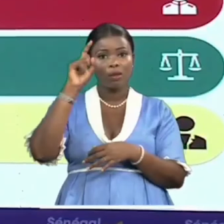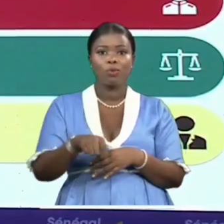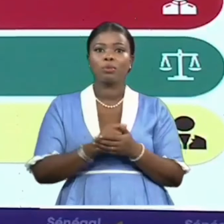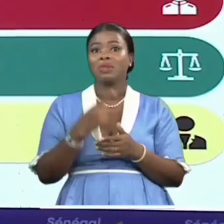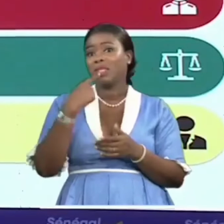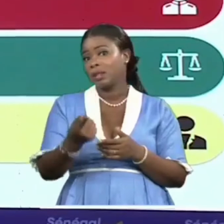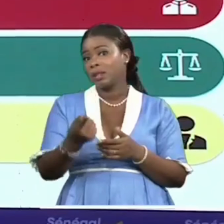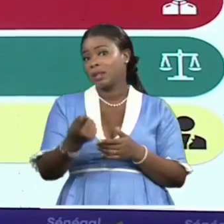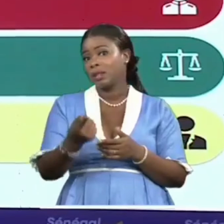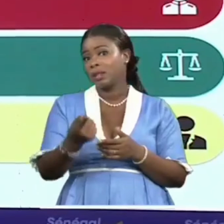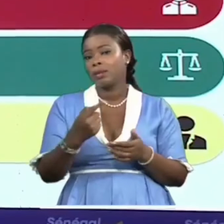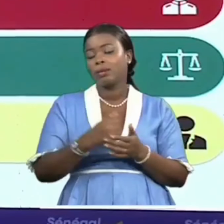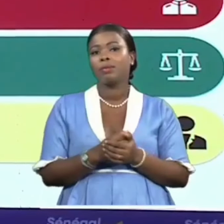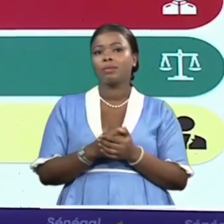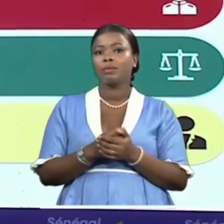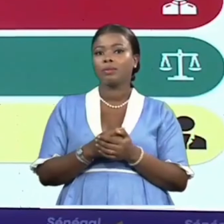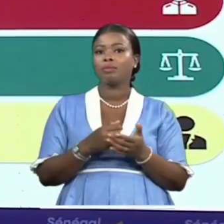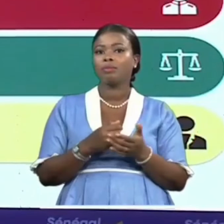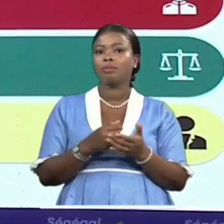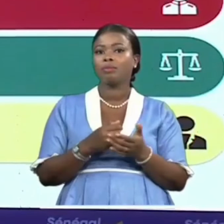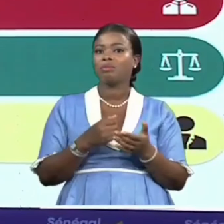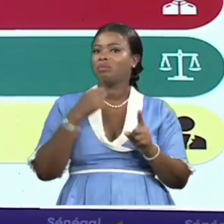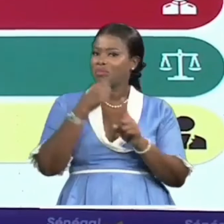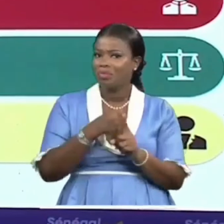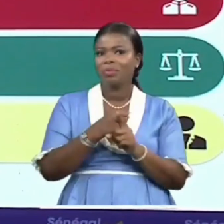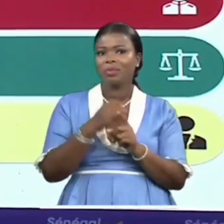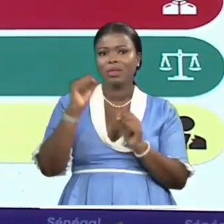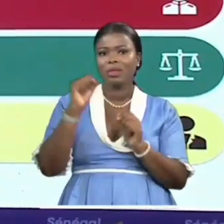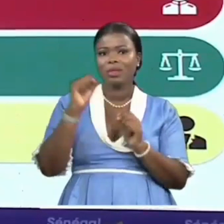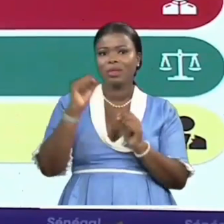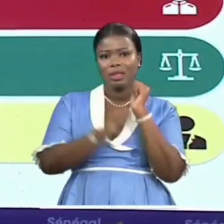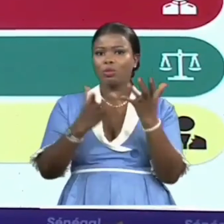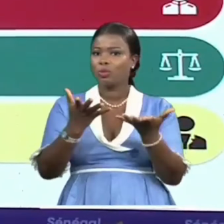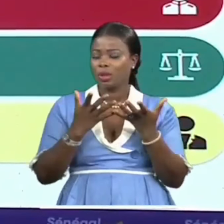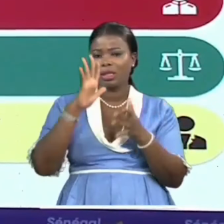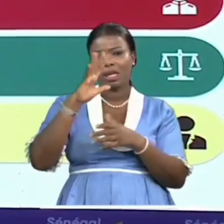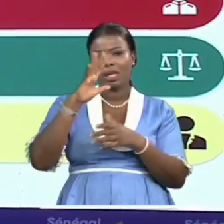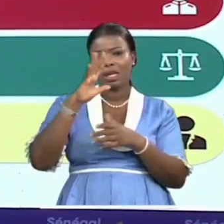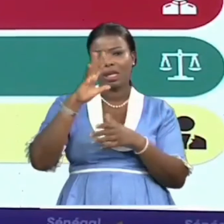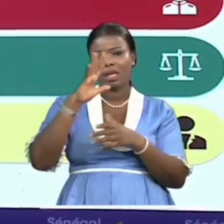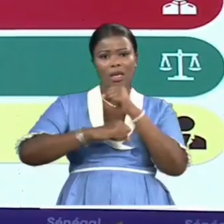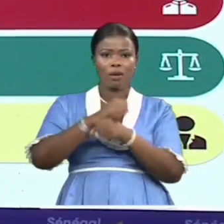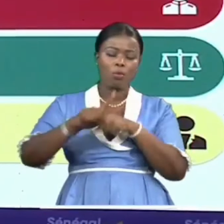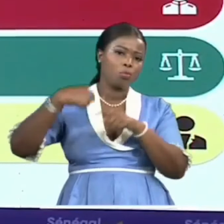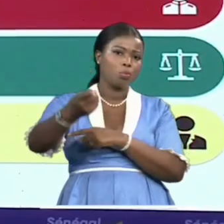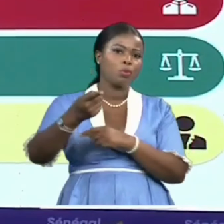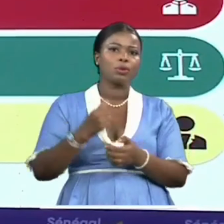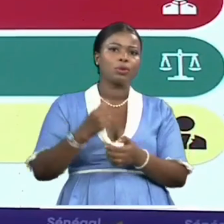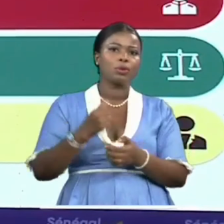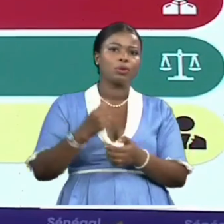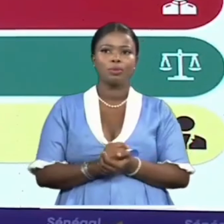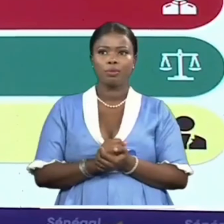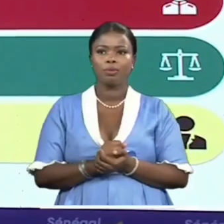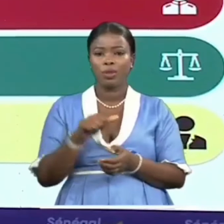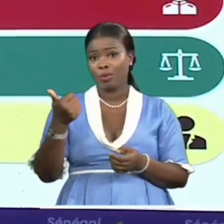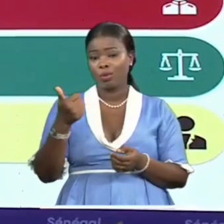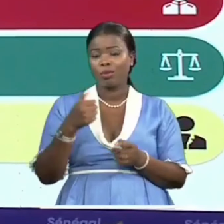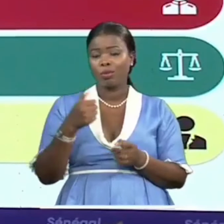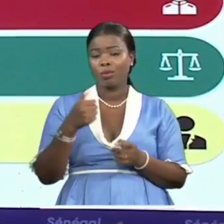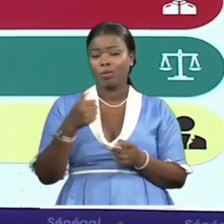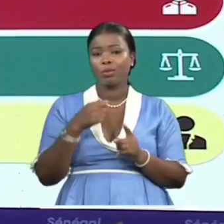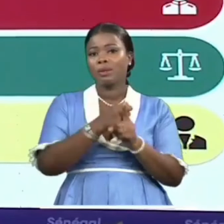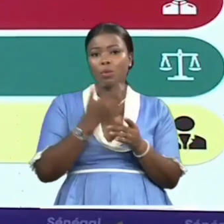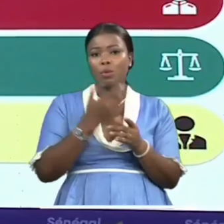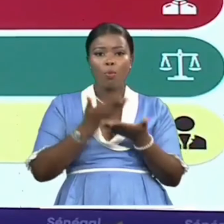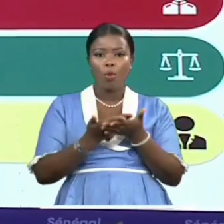défis que le Sénégal ambition d'adresser pour déjà les 5 prochaines années l'autre défi c'est la bonne gouvernance on a parlé